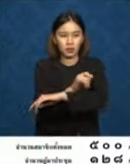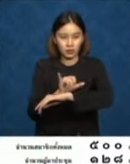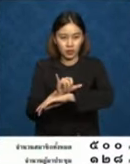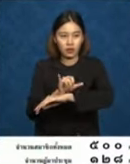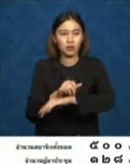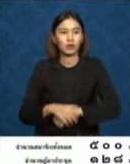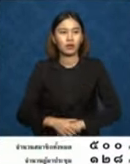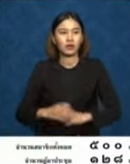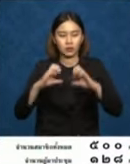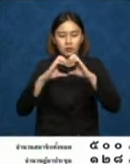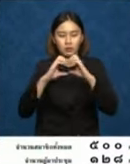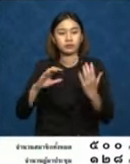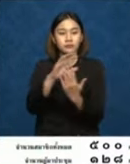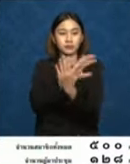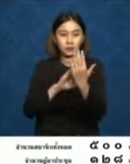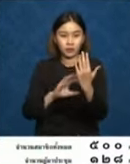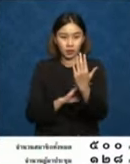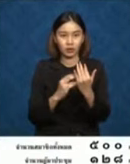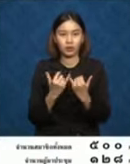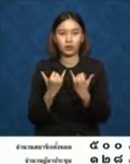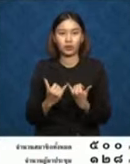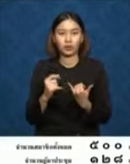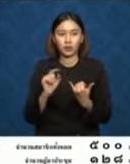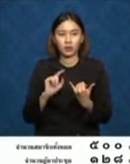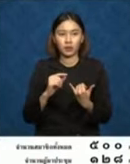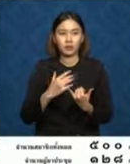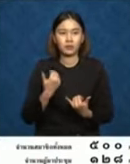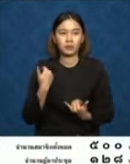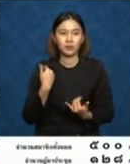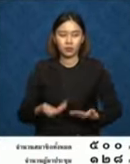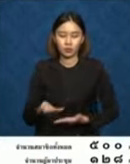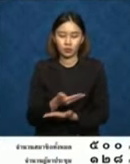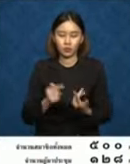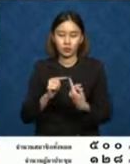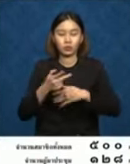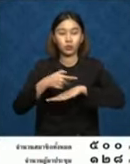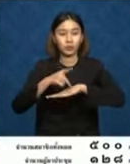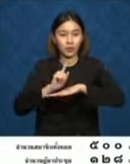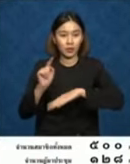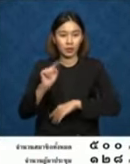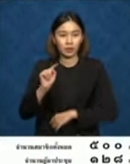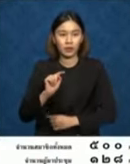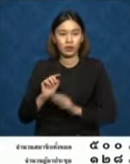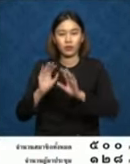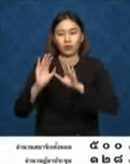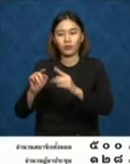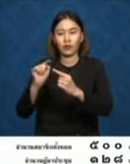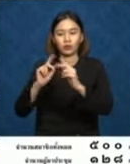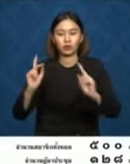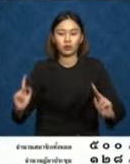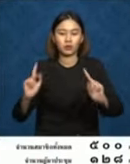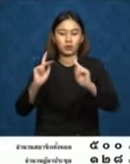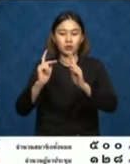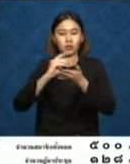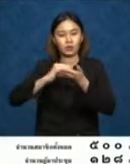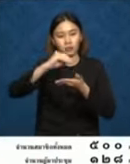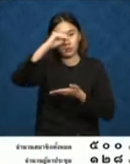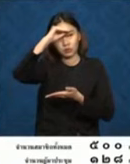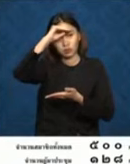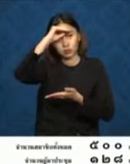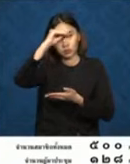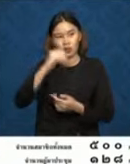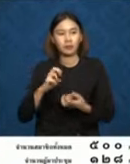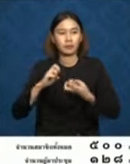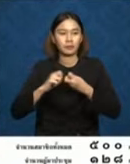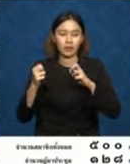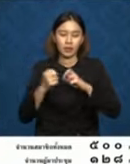ธยาพรรคภูมิใจไทยค่ะวันนี้นะคะดิฉันมีเรื่องจะหารือท่านประธานค่ะผ่านไปยังกระทรวงศึกษาธิการนะคะ